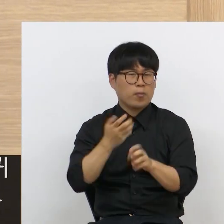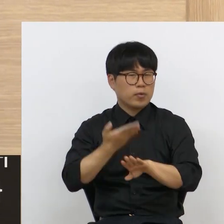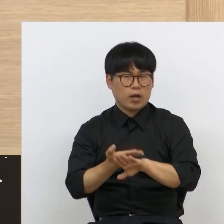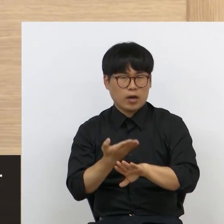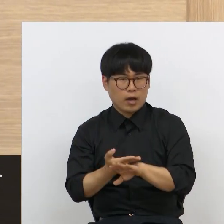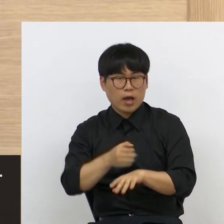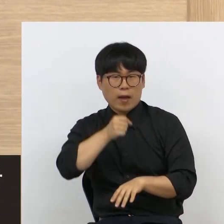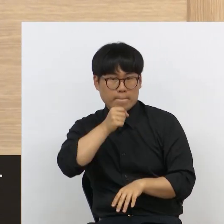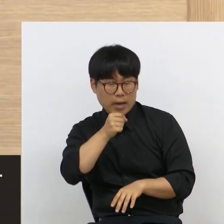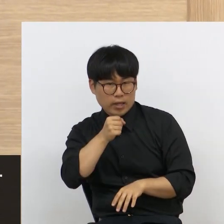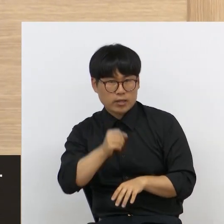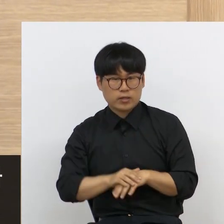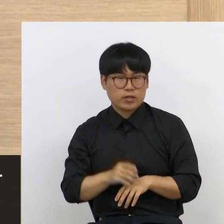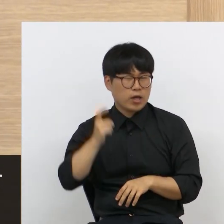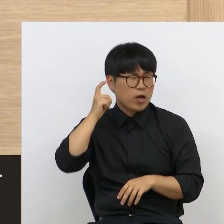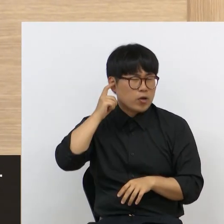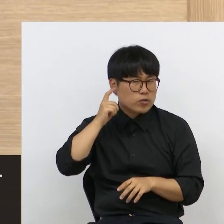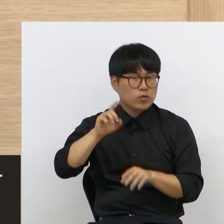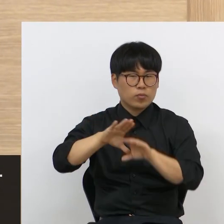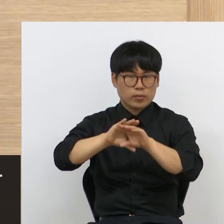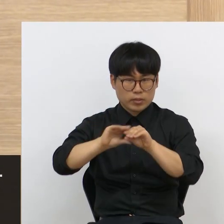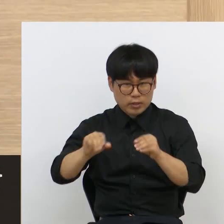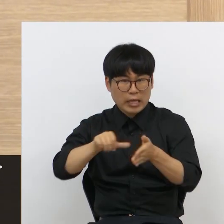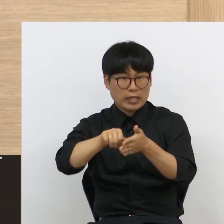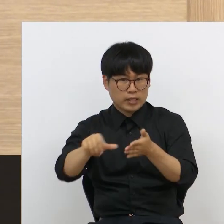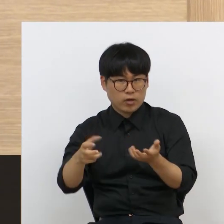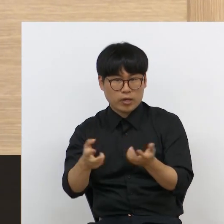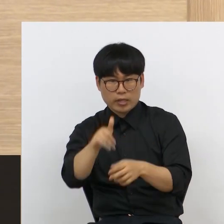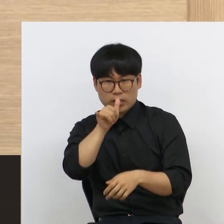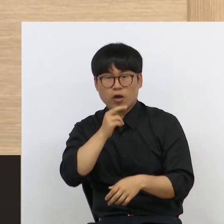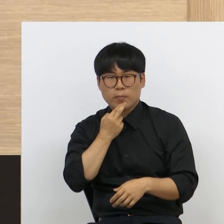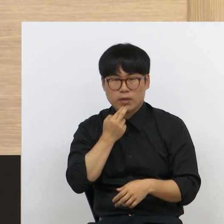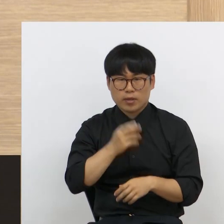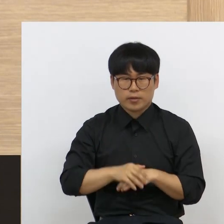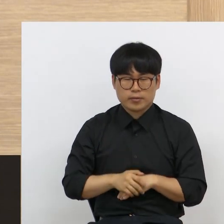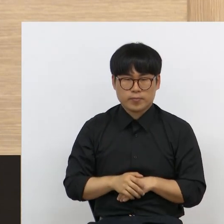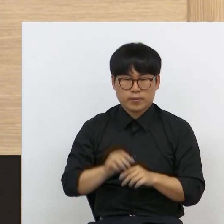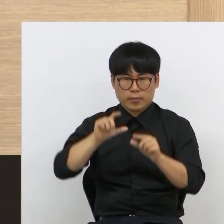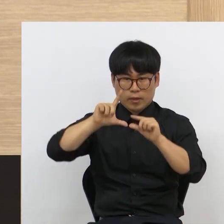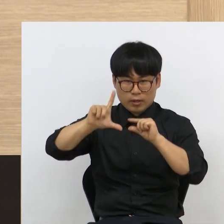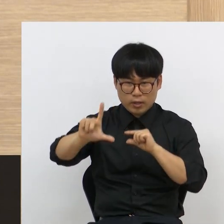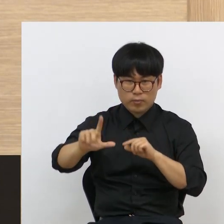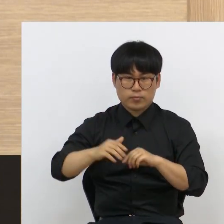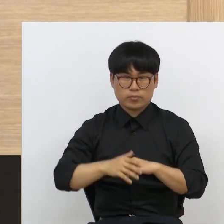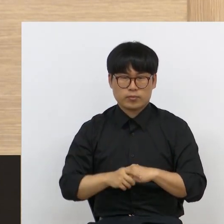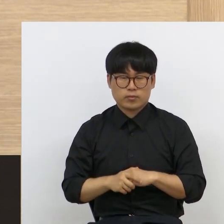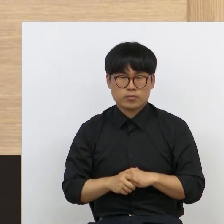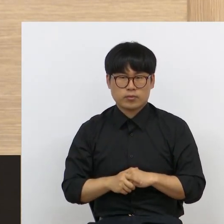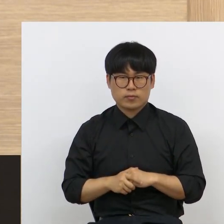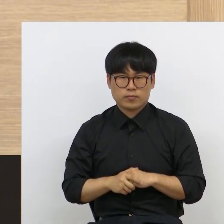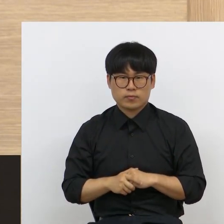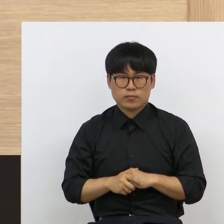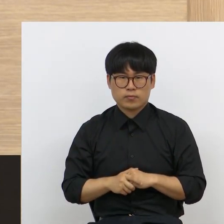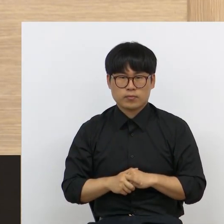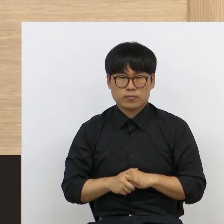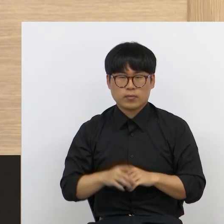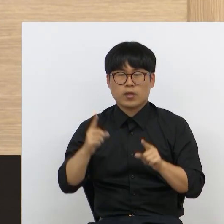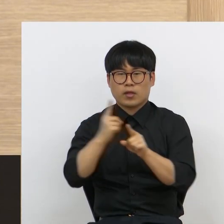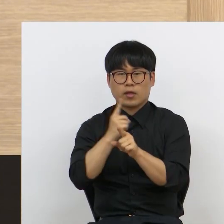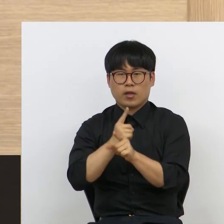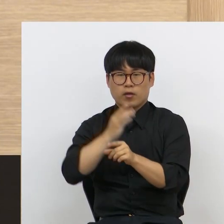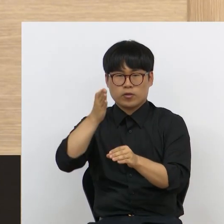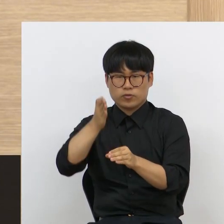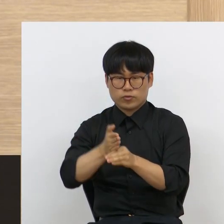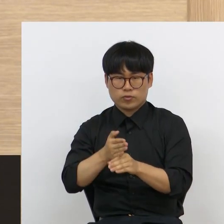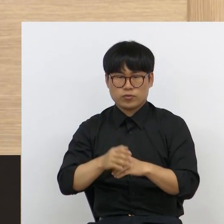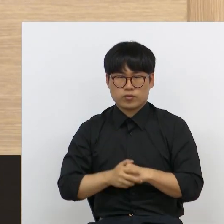어디 있느냐, 소음 제거 방식이 있느냐 없느냐, 대체적으로 이제 이게 계속 개선이 되면서